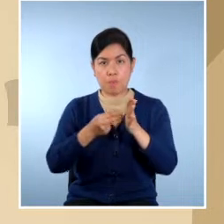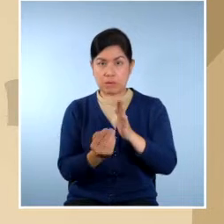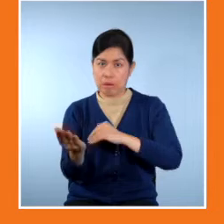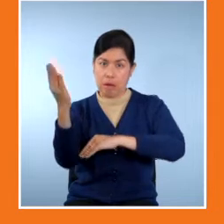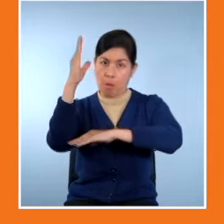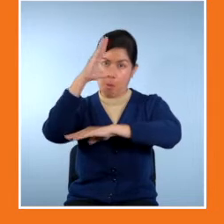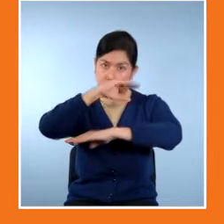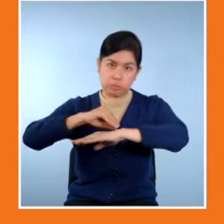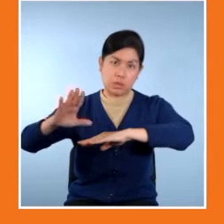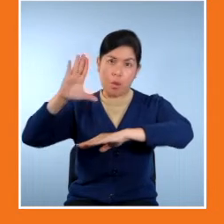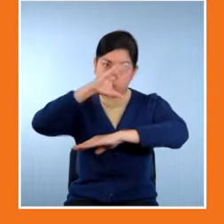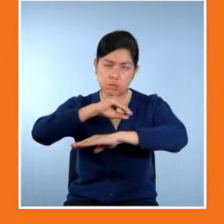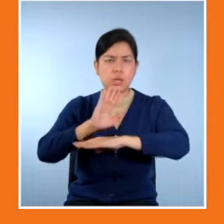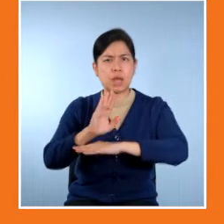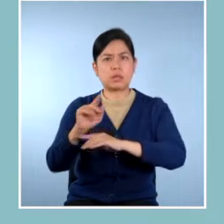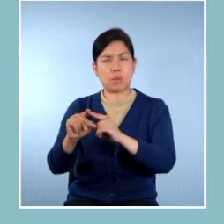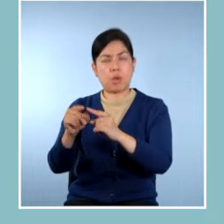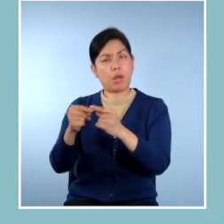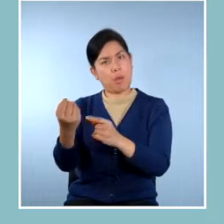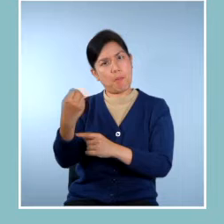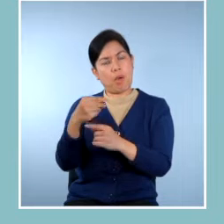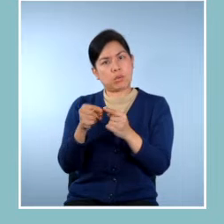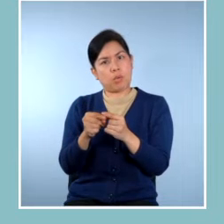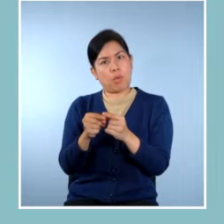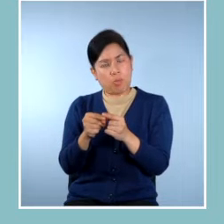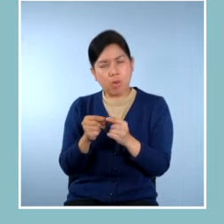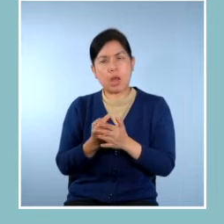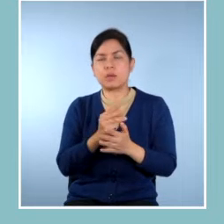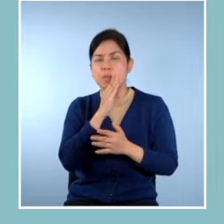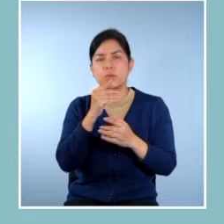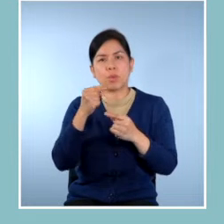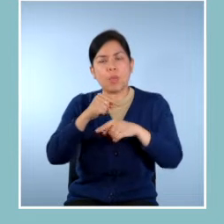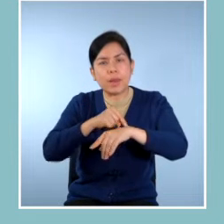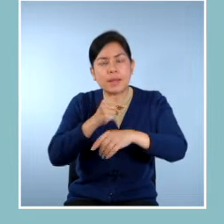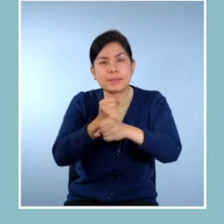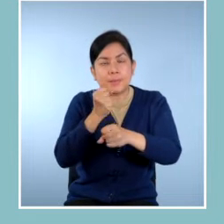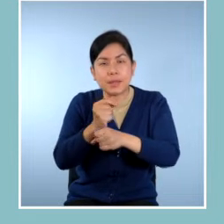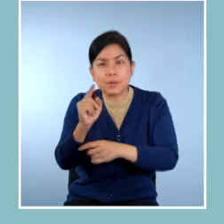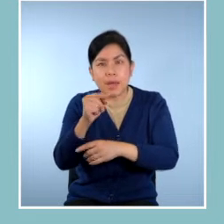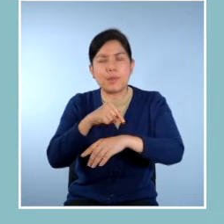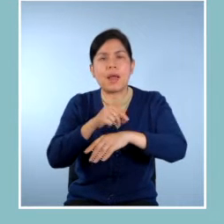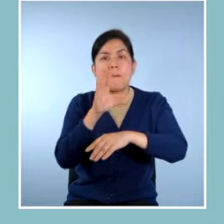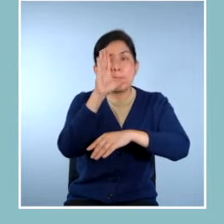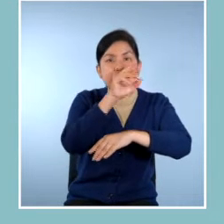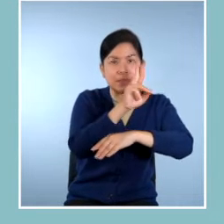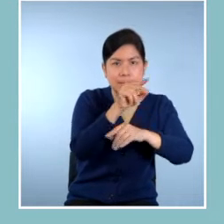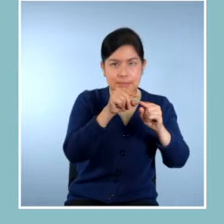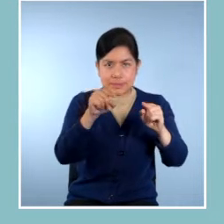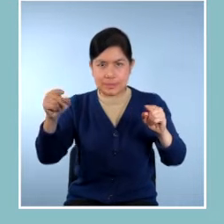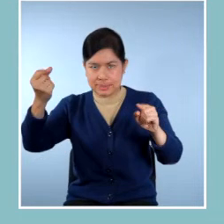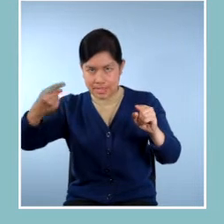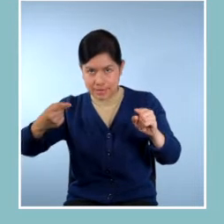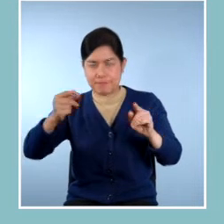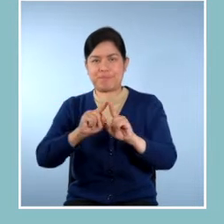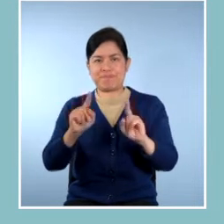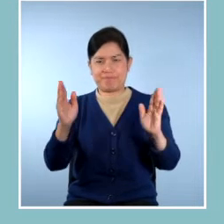าเหมือนพนักงานออฟฟิสเลยอ่ะช่งที่เวลา Growth Hormone ทำงานไดดีที่สุดคือประมาณเที่ยงคืนถึตีหนึ่งแต่